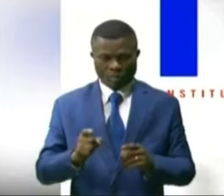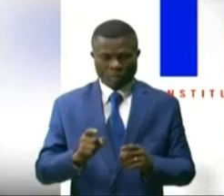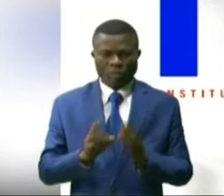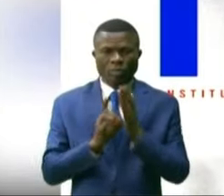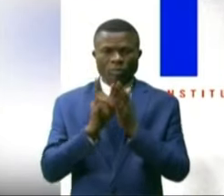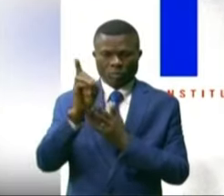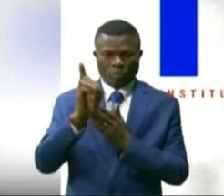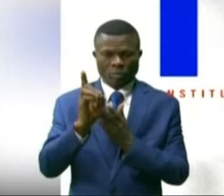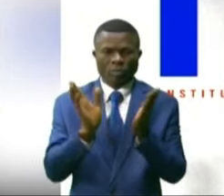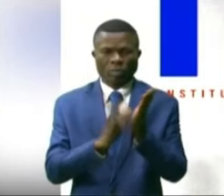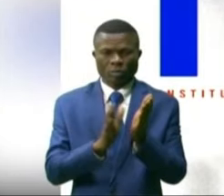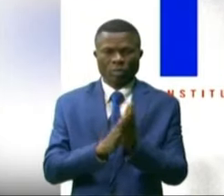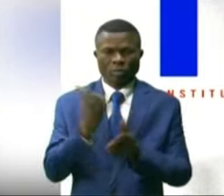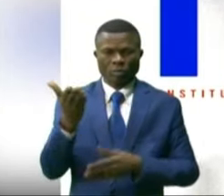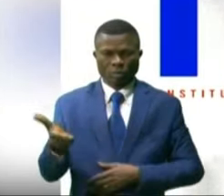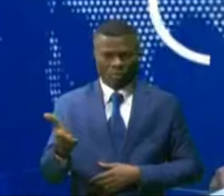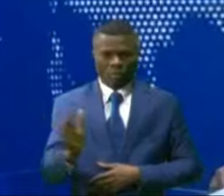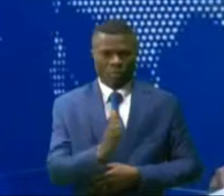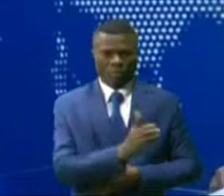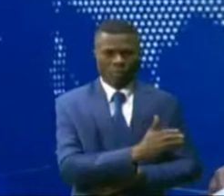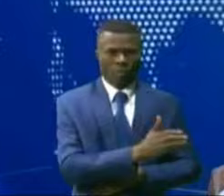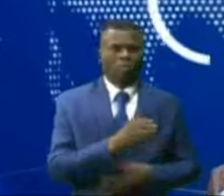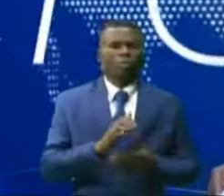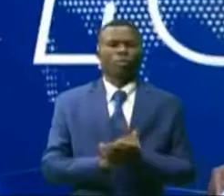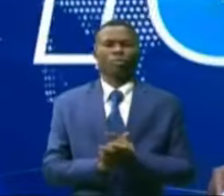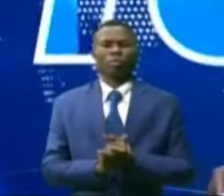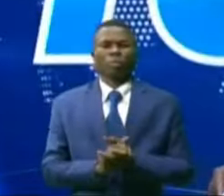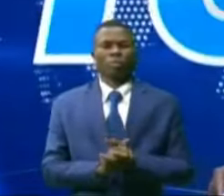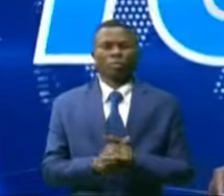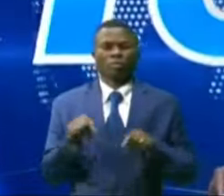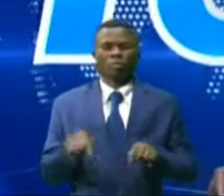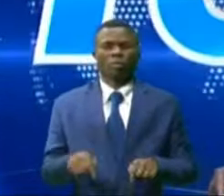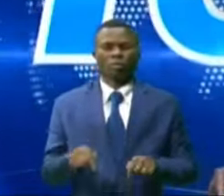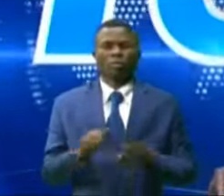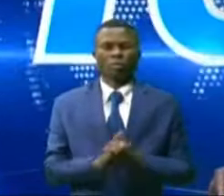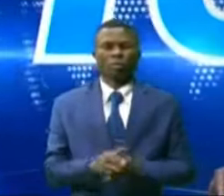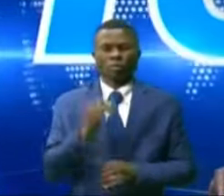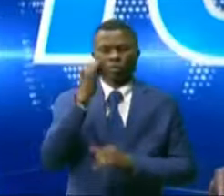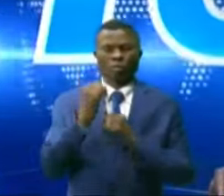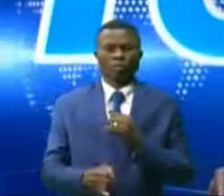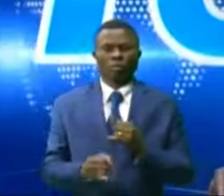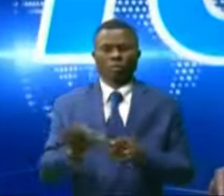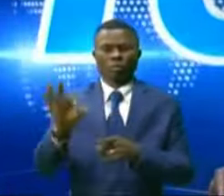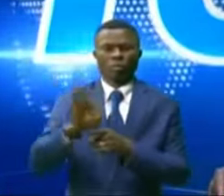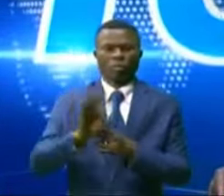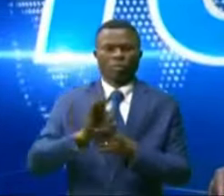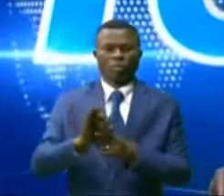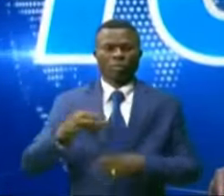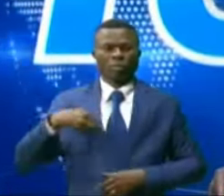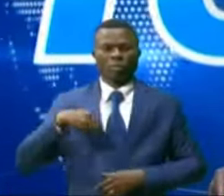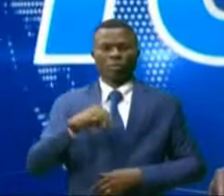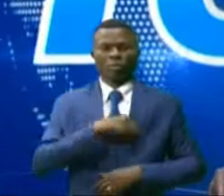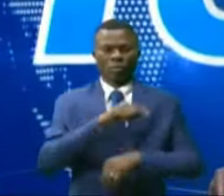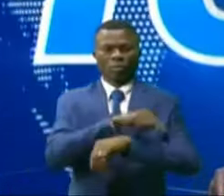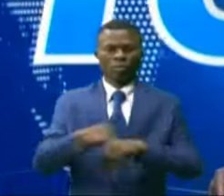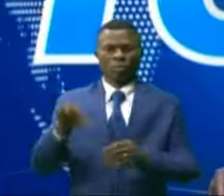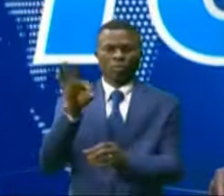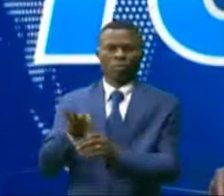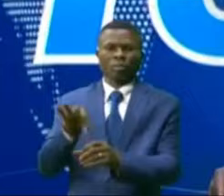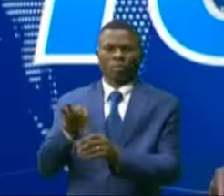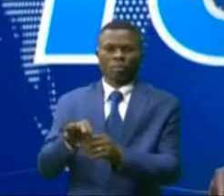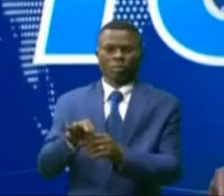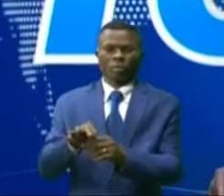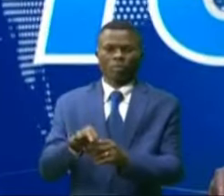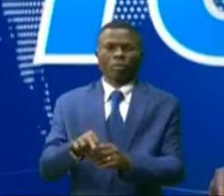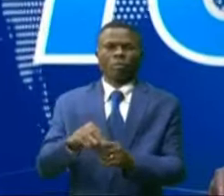l'image de cette structure. Passons à présent à cette clôture de formation des membres des bureaux de vote,